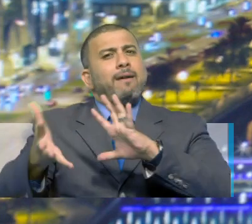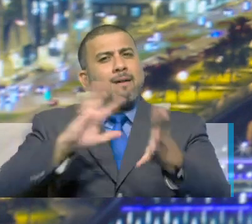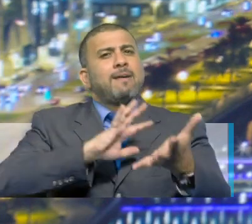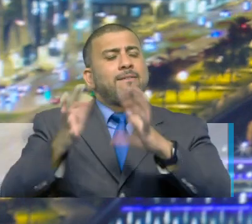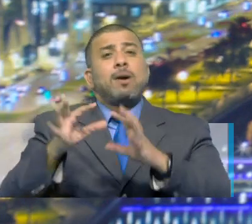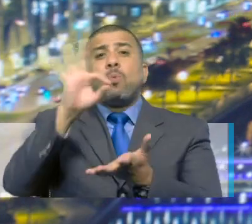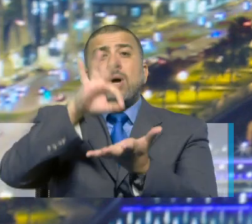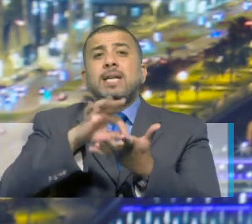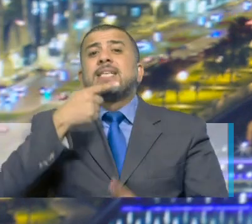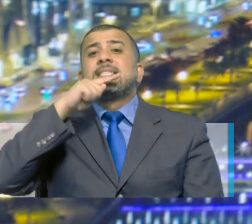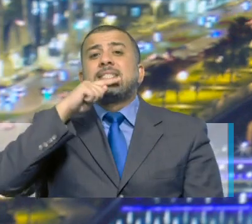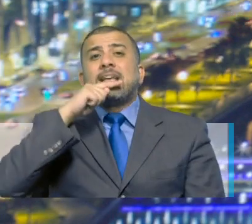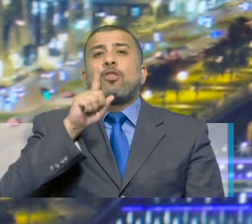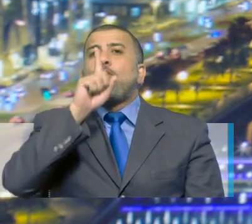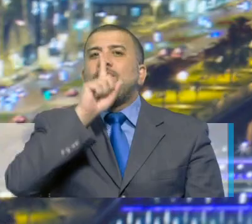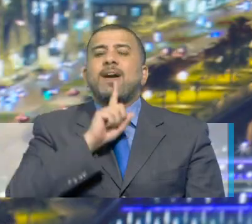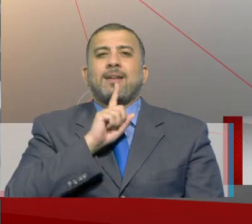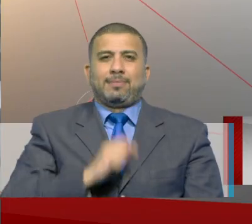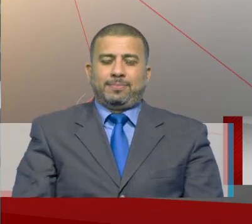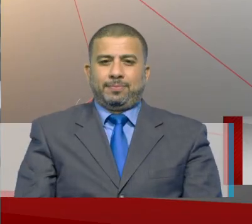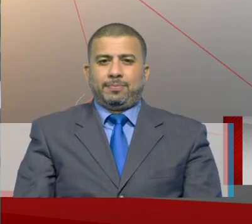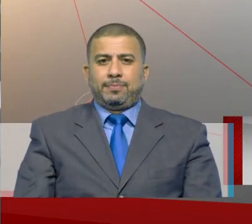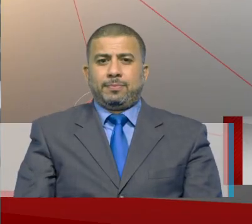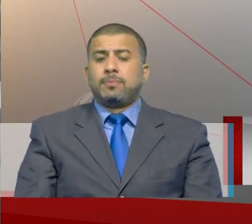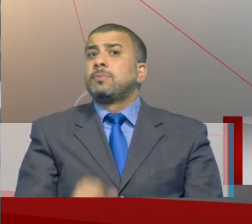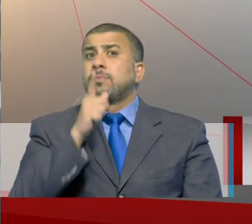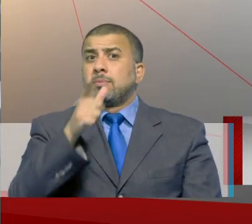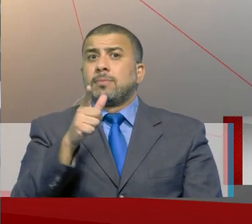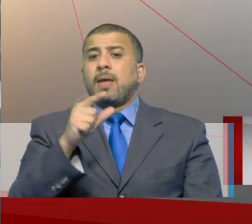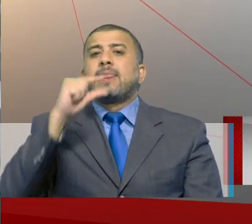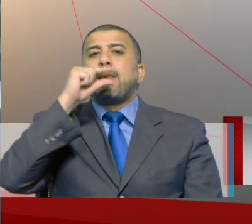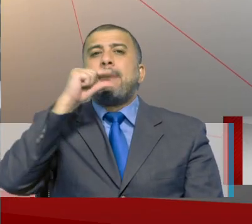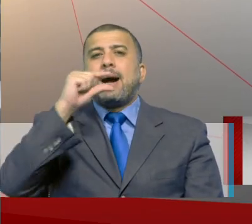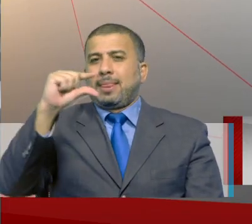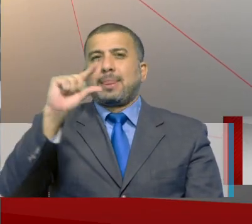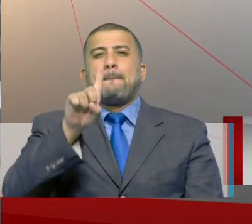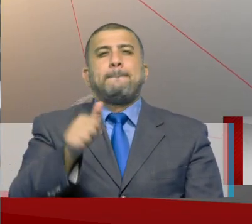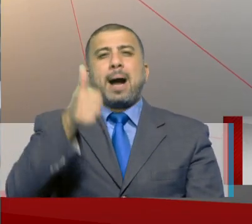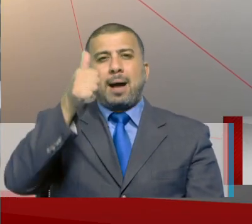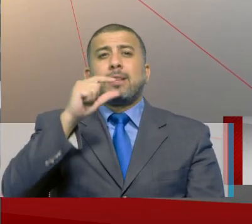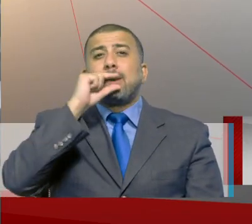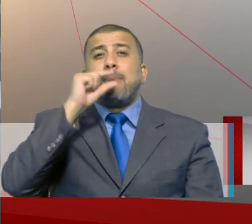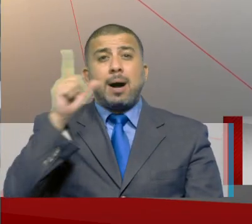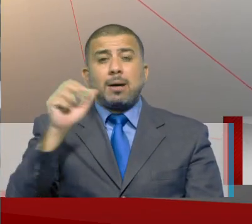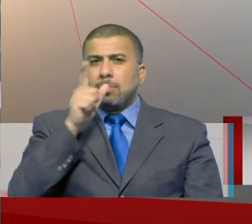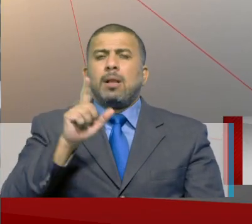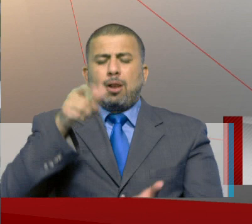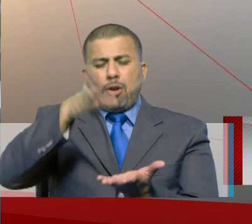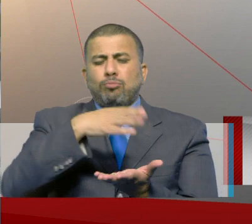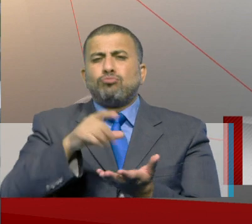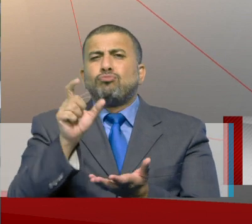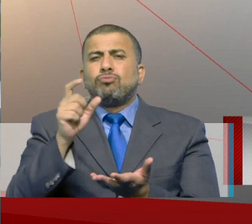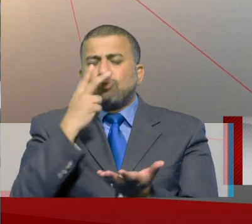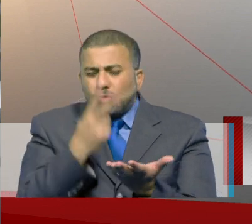في الذيد والمنطقة الشرقية. جزيرة دبا الآن هذا نحن عملنا النموذج، صار